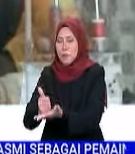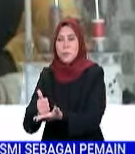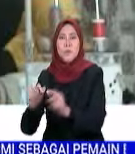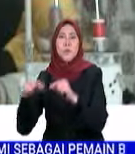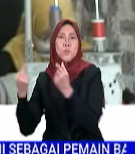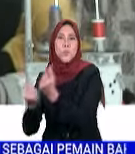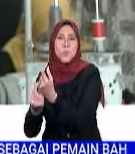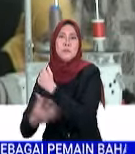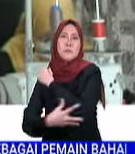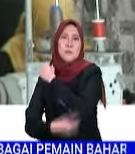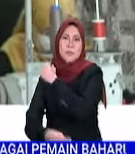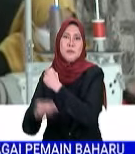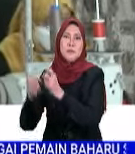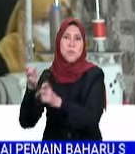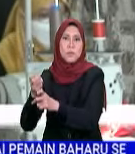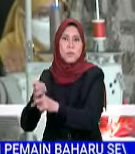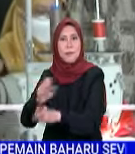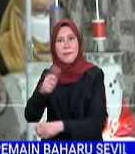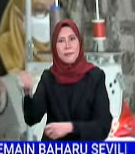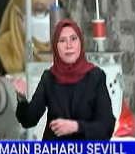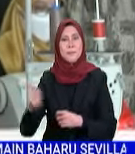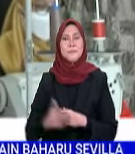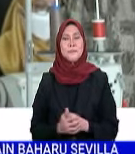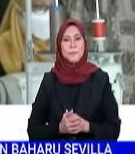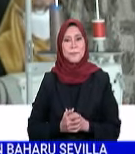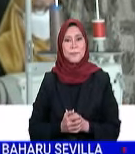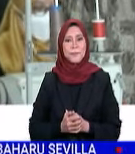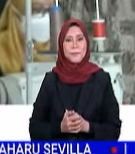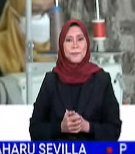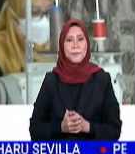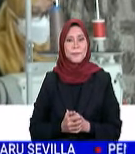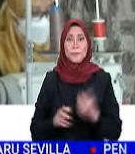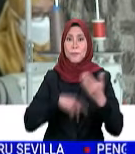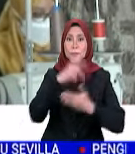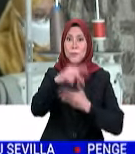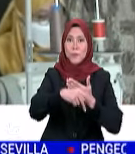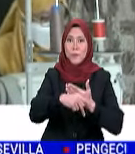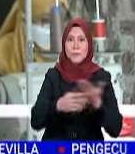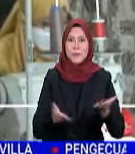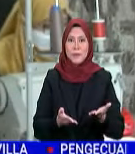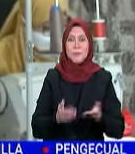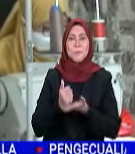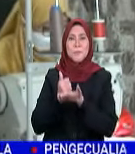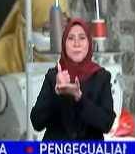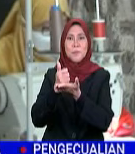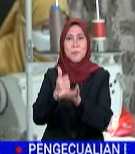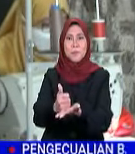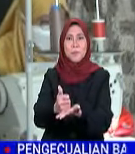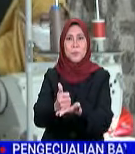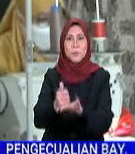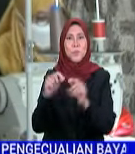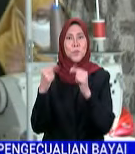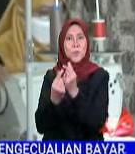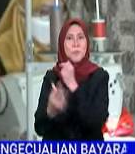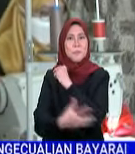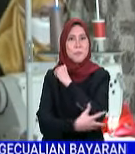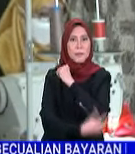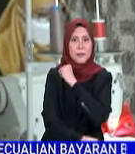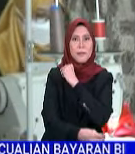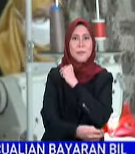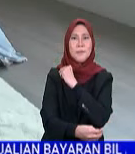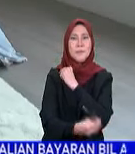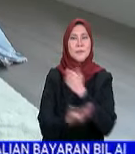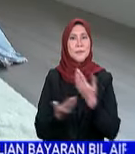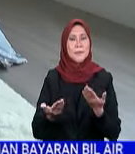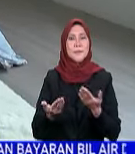lah. Untuk program ni dia memang macam membantulah program apa asnaf apa semua sebagai